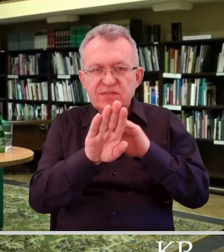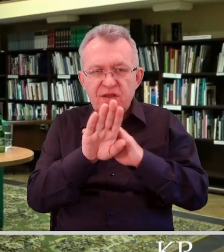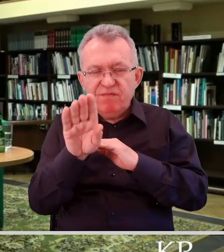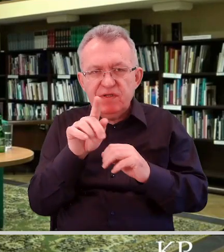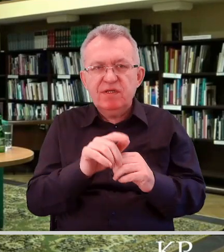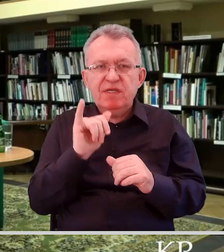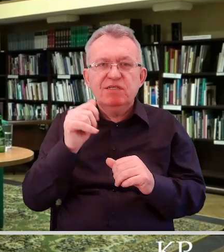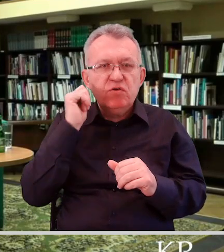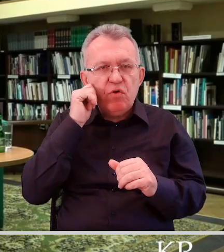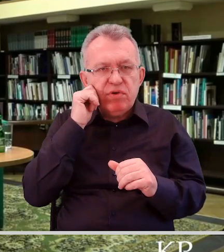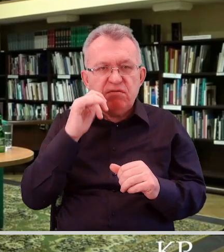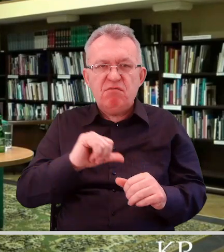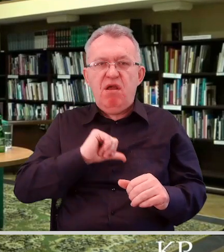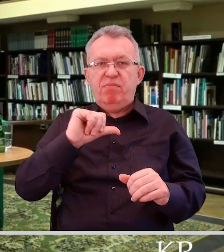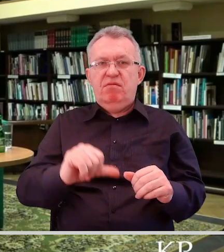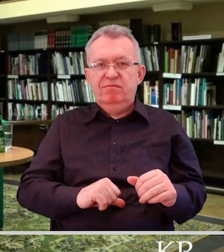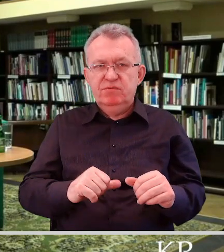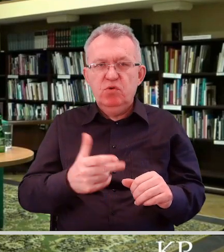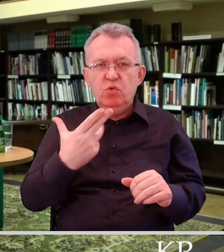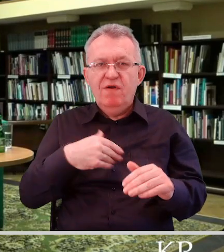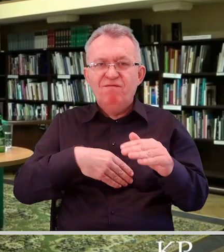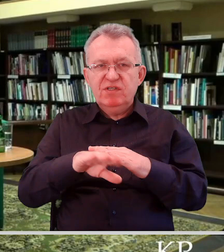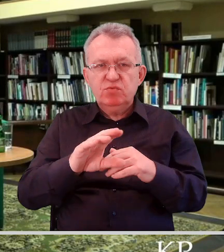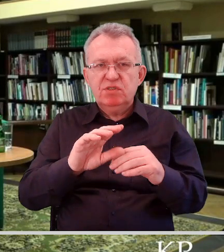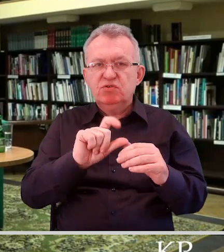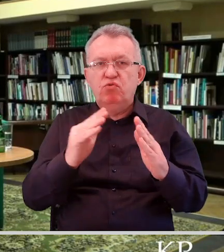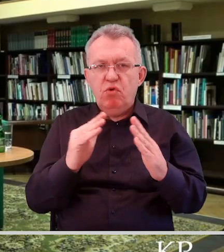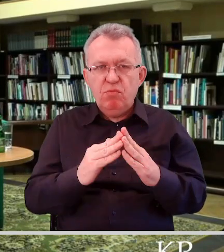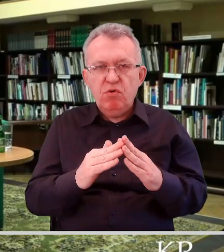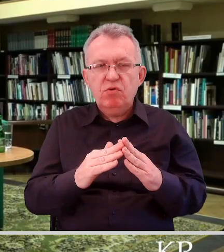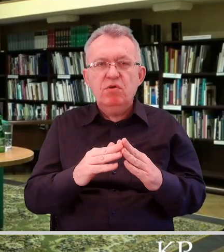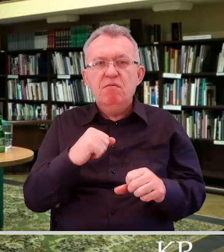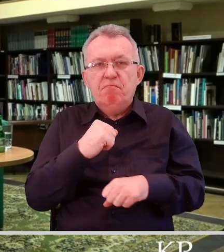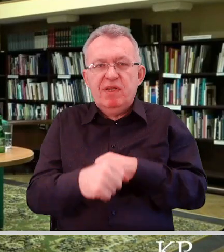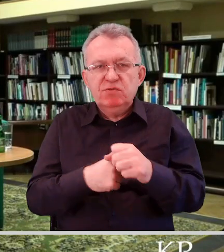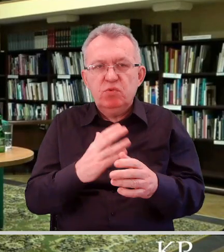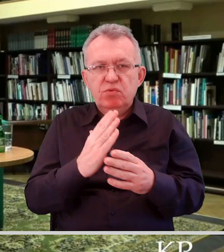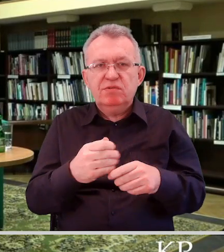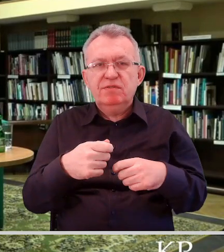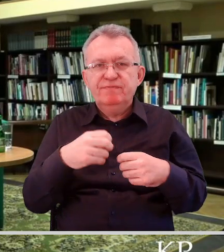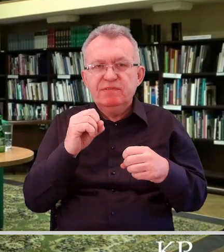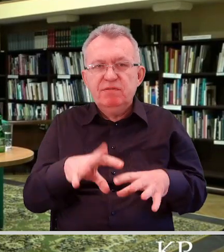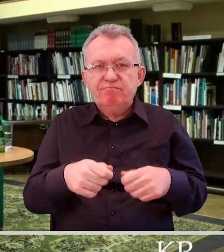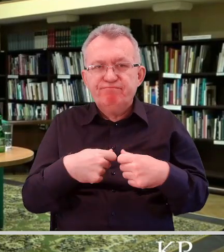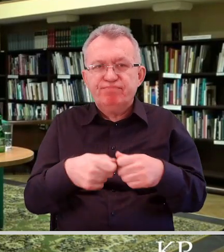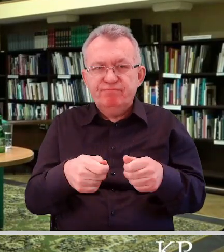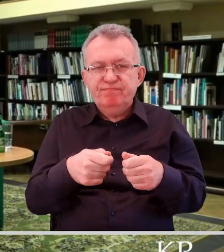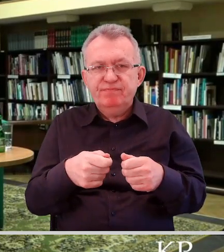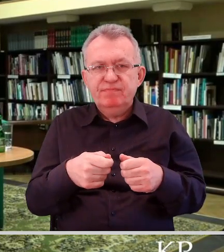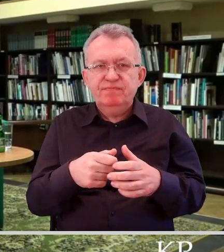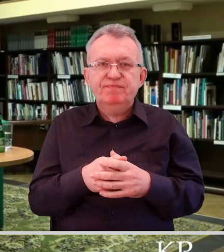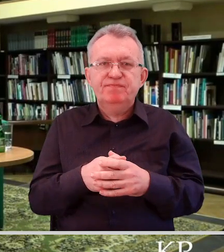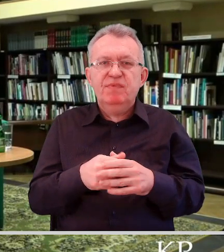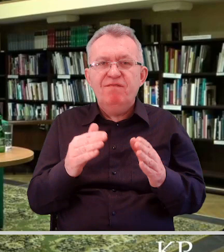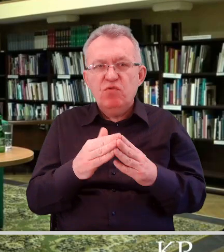taką kobietą kapitalizmu, która wyszła już z domu, może pracuje jako ekspedientka w jakimś sklepie,